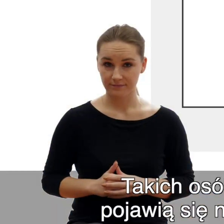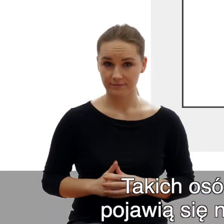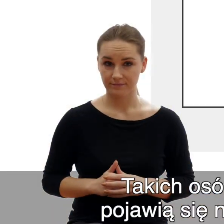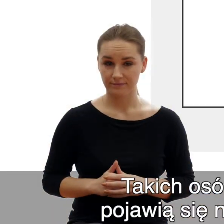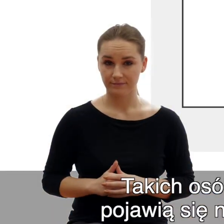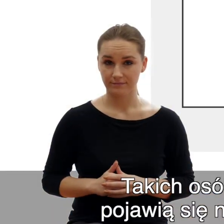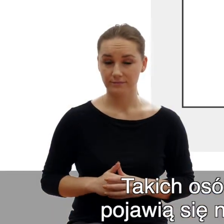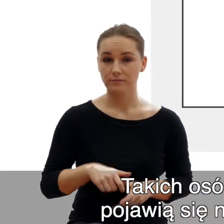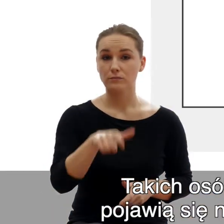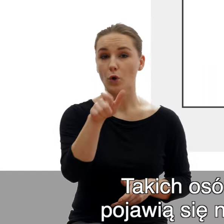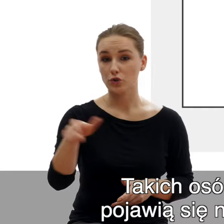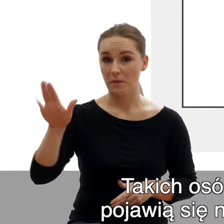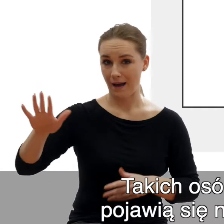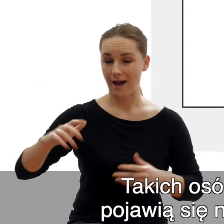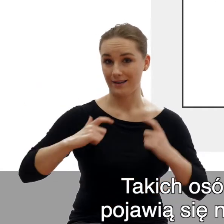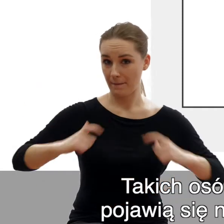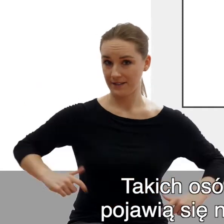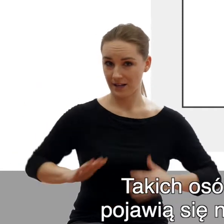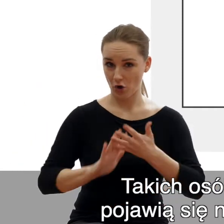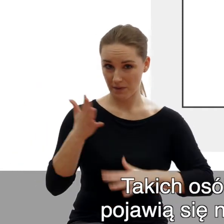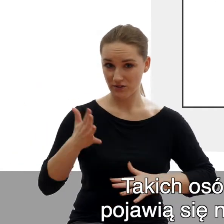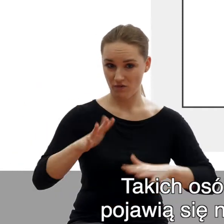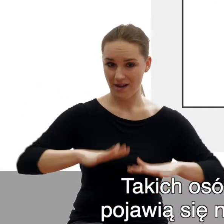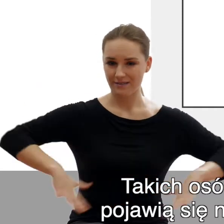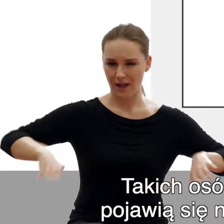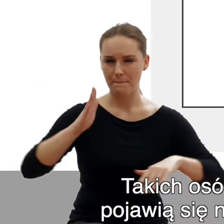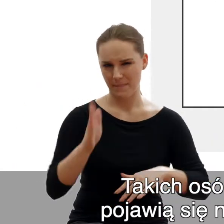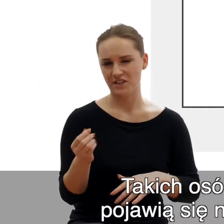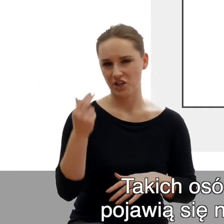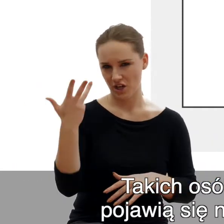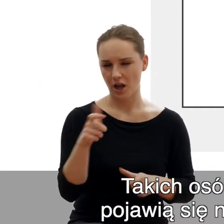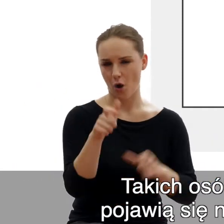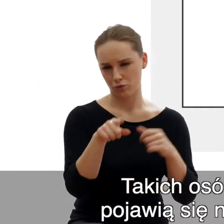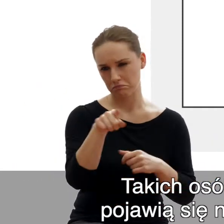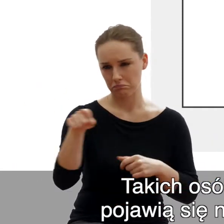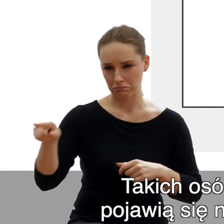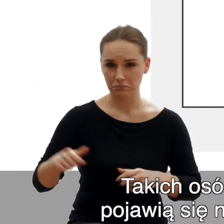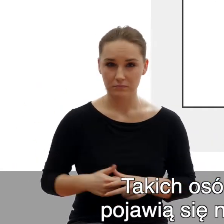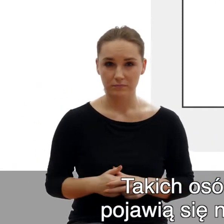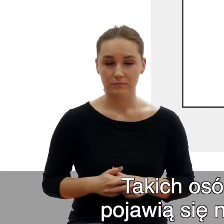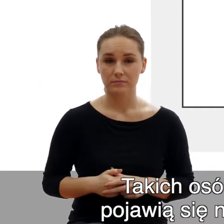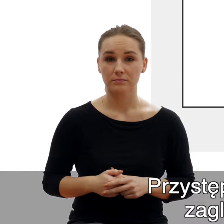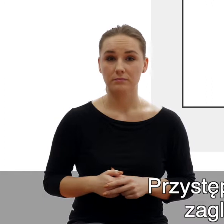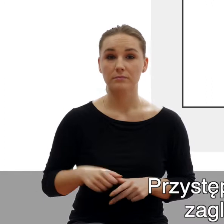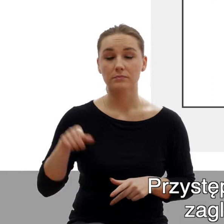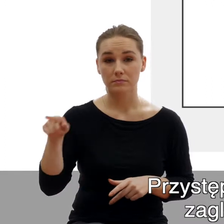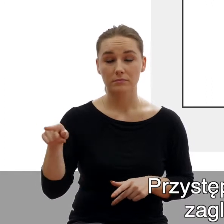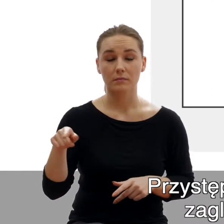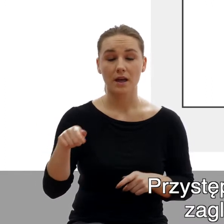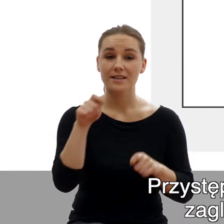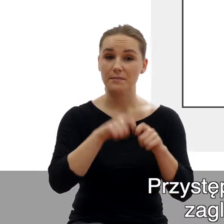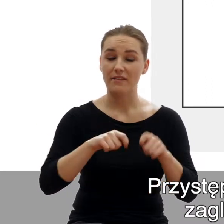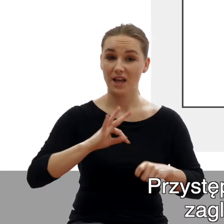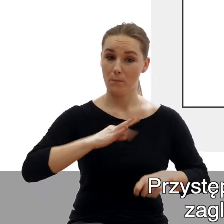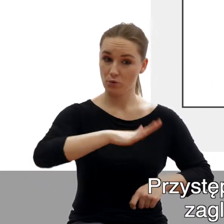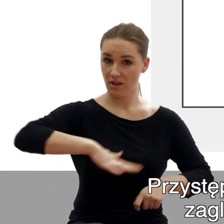Takich osób, które w takiej kamizelce odblaskowej pojawią się na terenie budynku, będzie zapewne kilka. Przystępuje do sprawdzenia